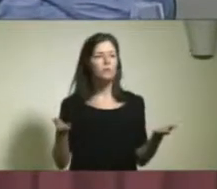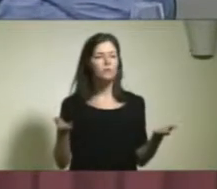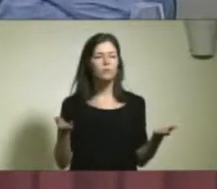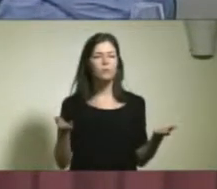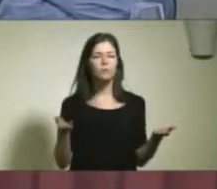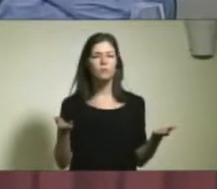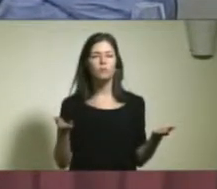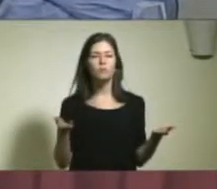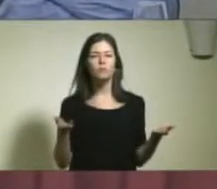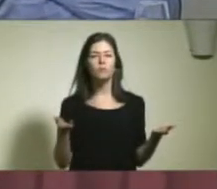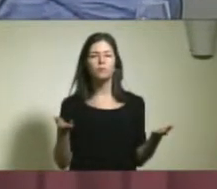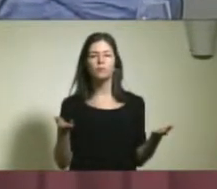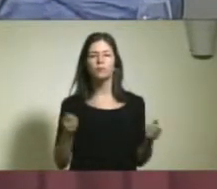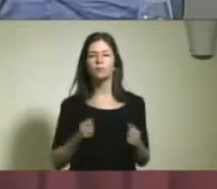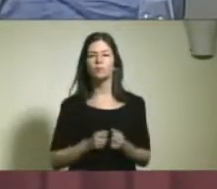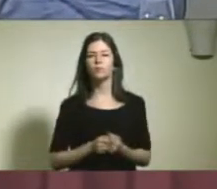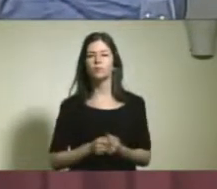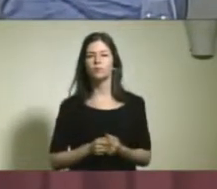Consoeur.